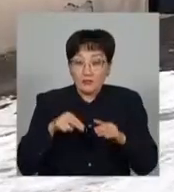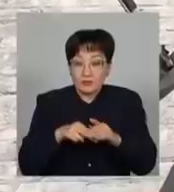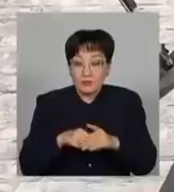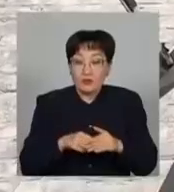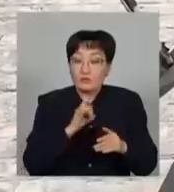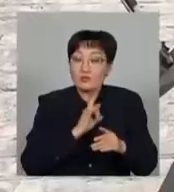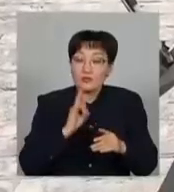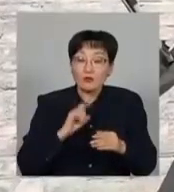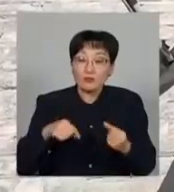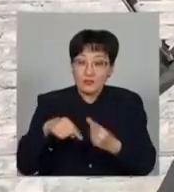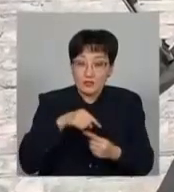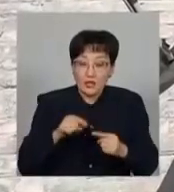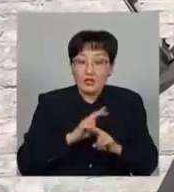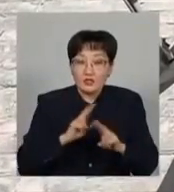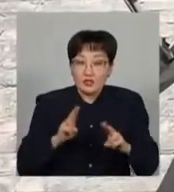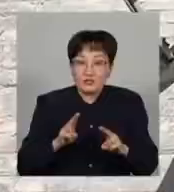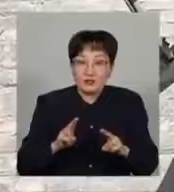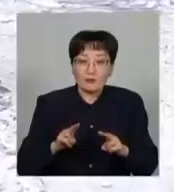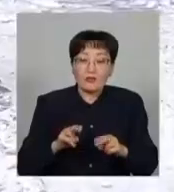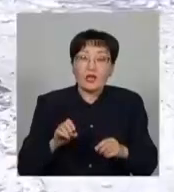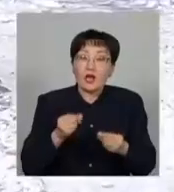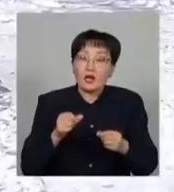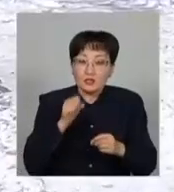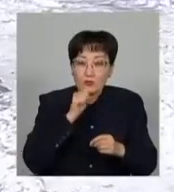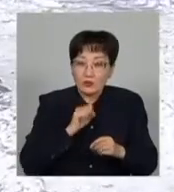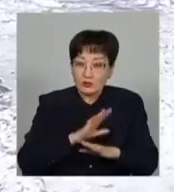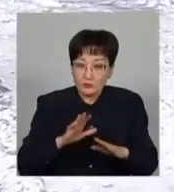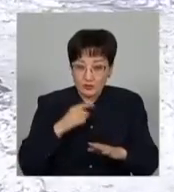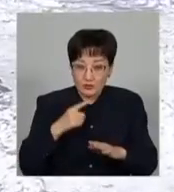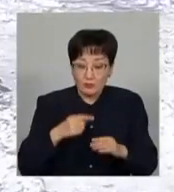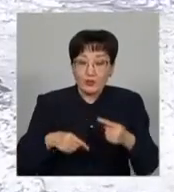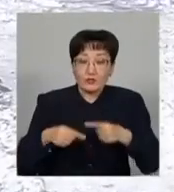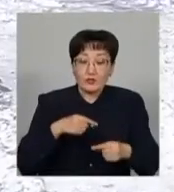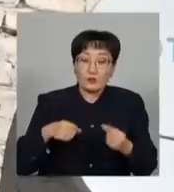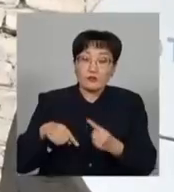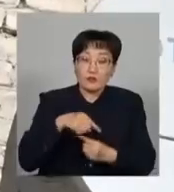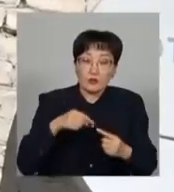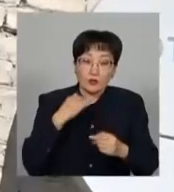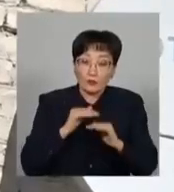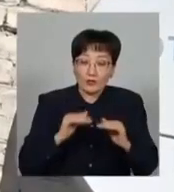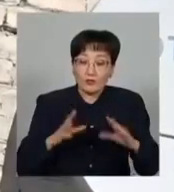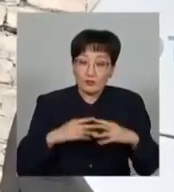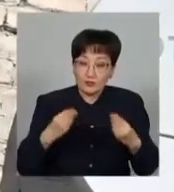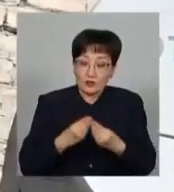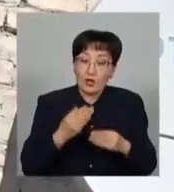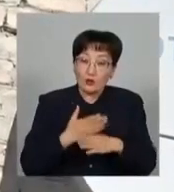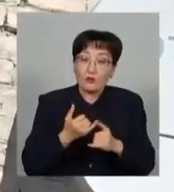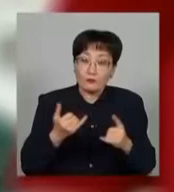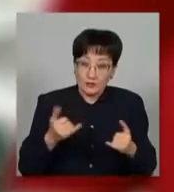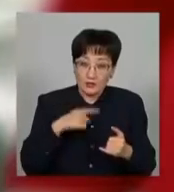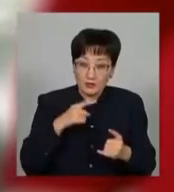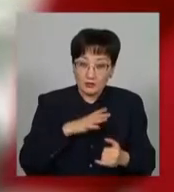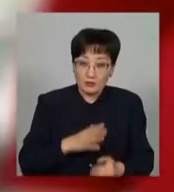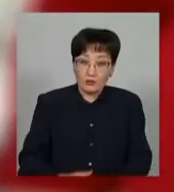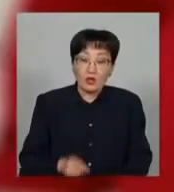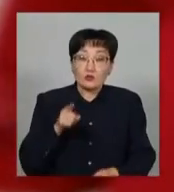деген Зәмзәгүл Мамырбаева ешкімнің арын таптап ақшасын алған жоқпын деп отырып, керісінше кәсіп жасап көп балалы отбасыларға көмек бергенін айтады.